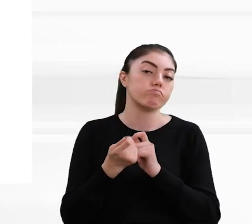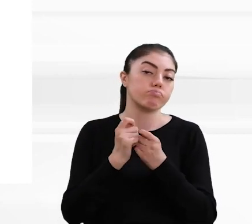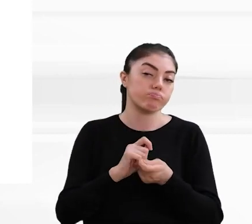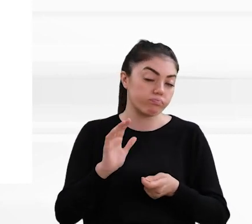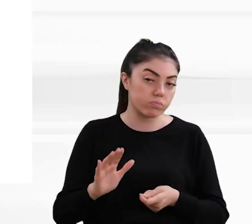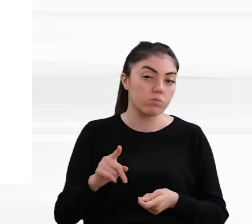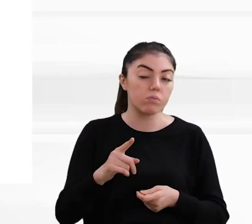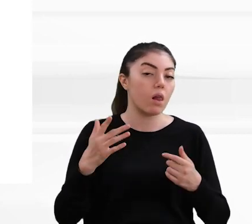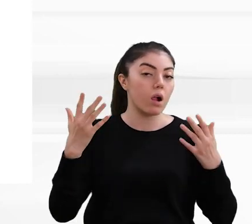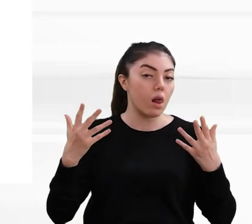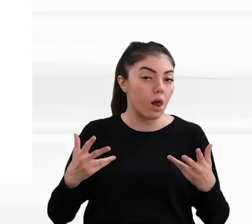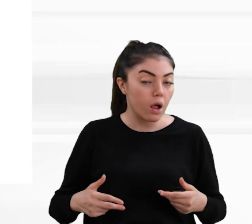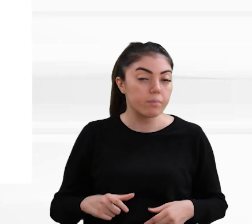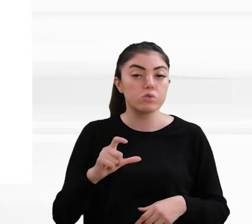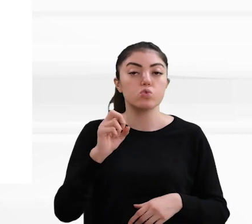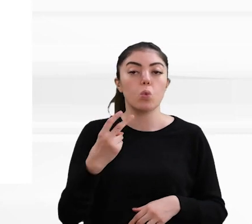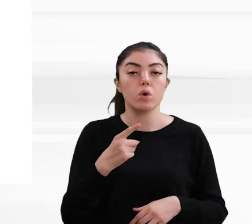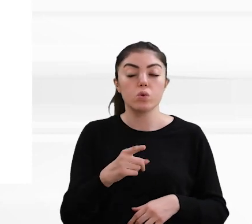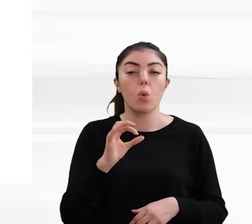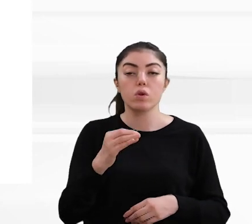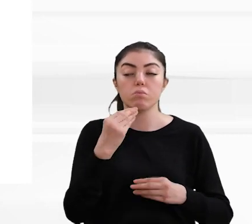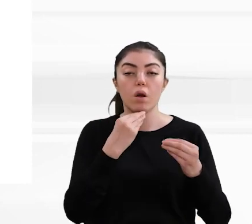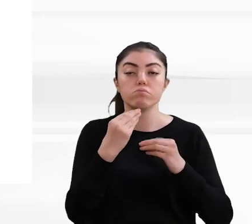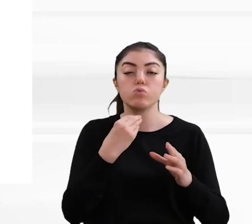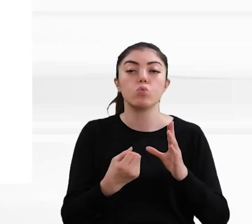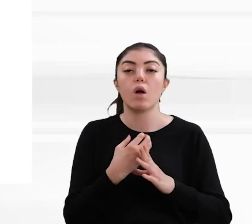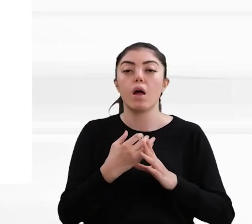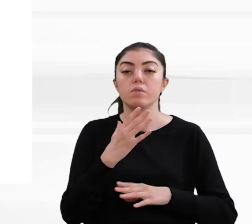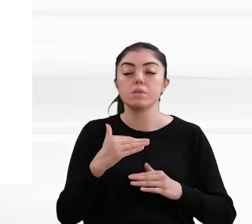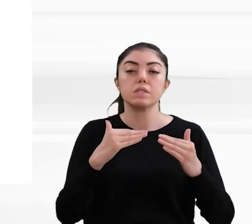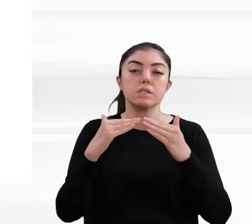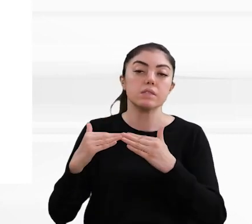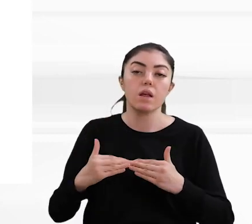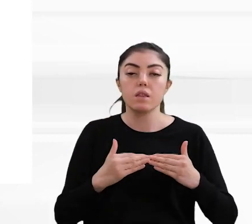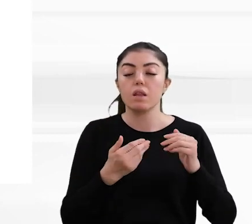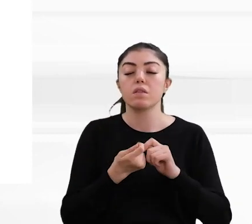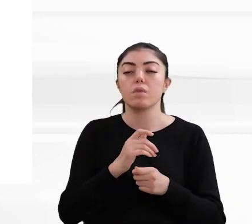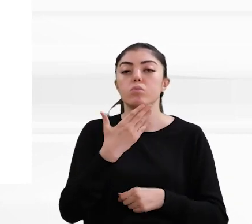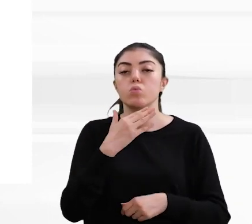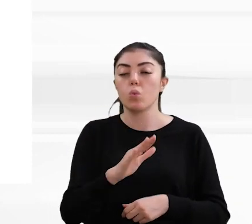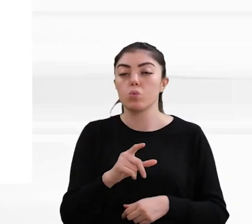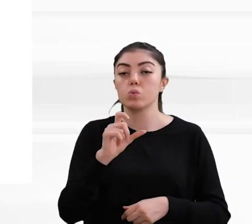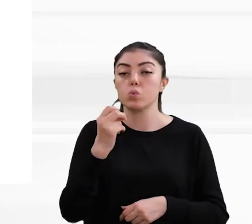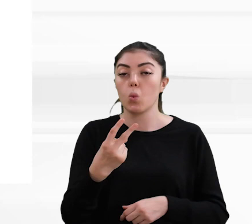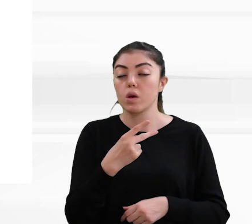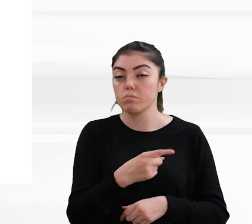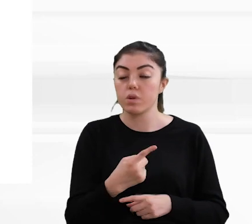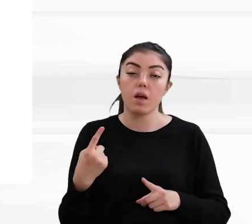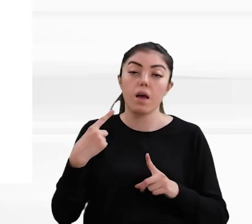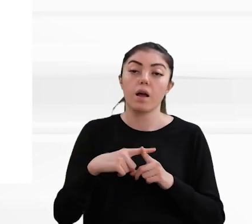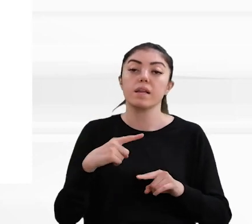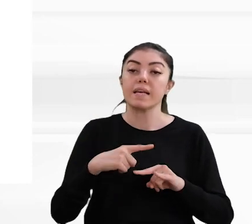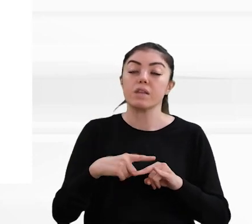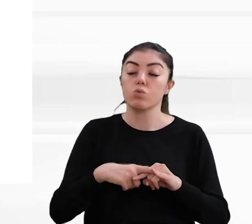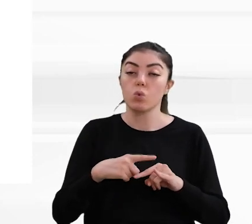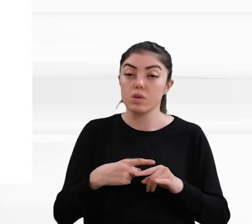dönüşecekti bu işlemde karbondioksit inorganik besin üretilmesi standart değişiyordu ama karbondioksit